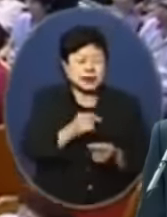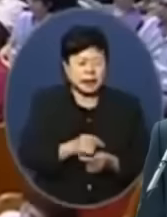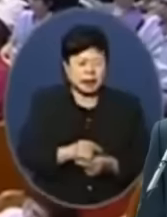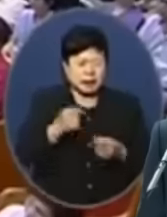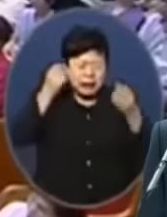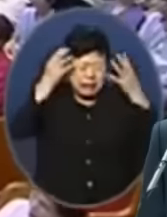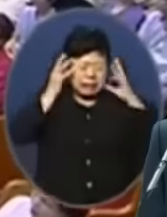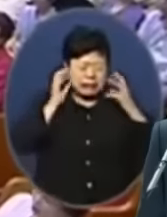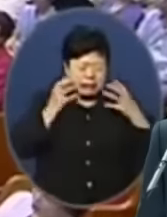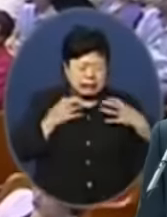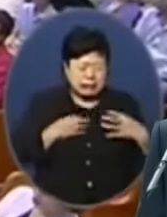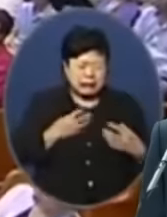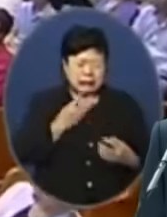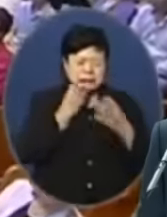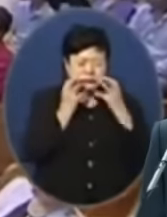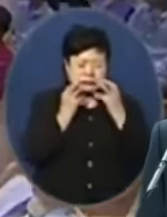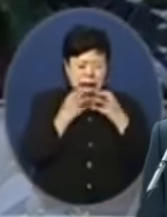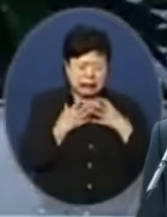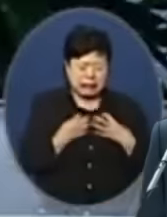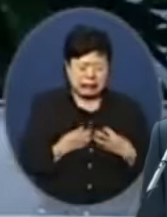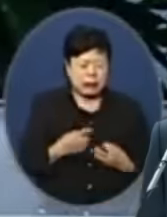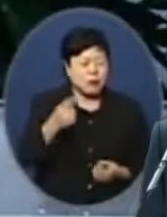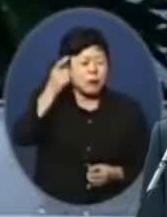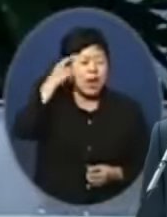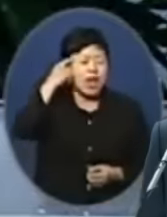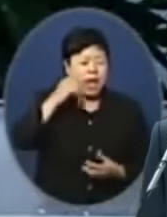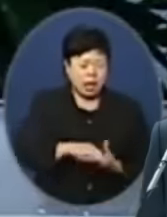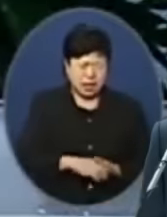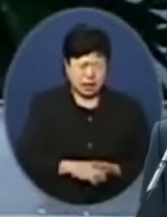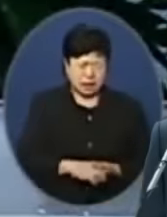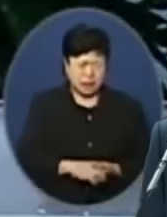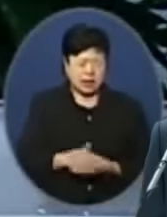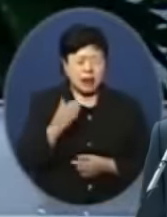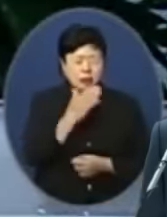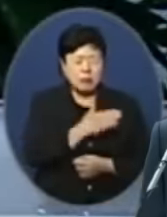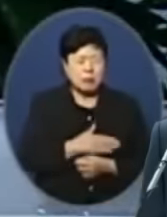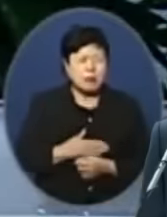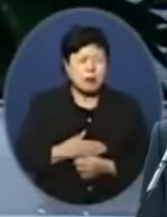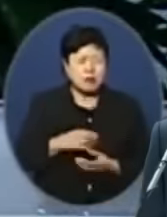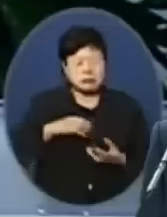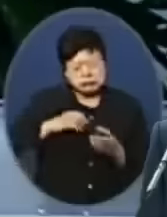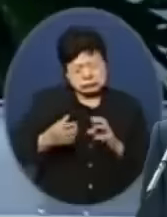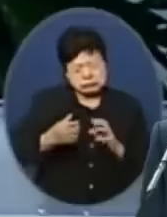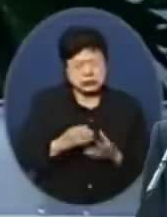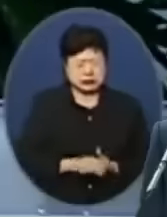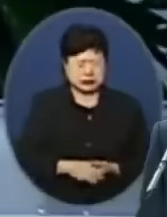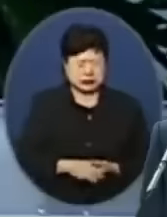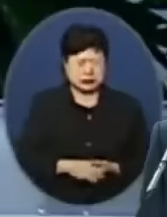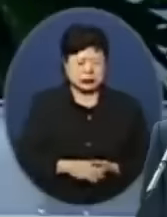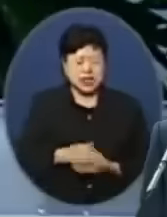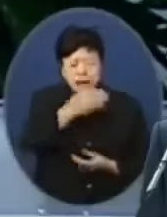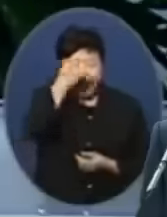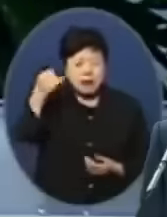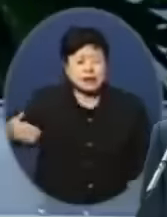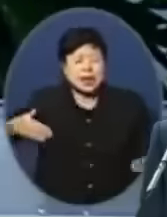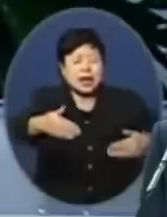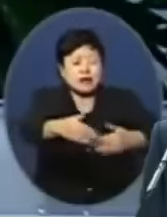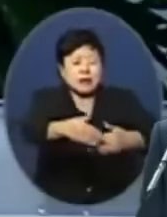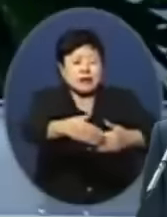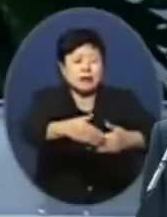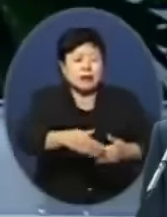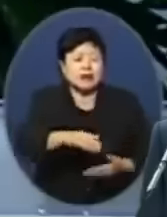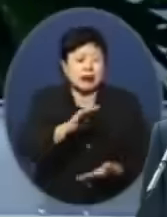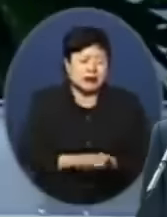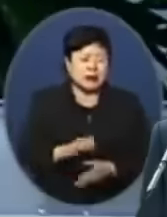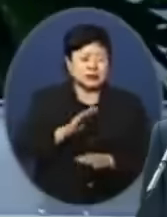머리는 산발이 되고 수염은 아까서 이렇게 늘어지고 몸은 찌그러지고 할머니가 끌어안고